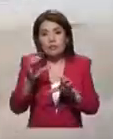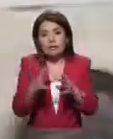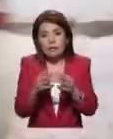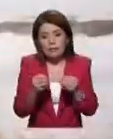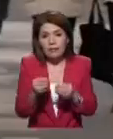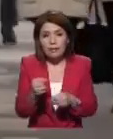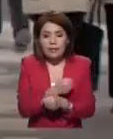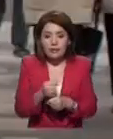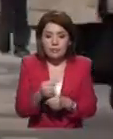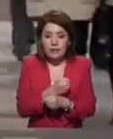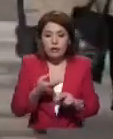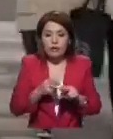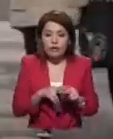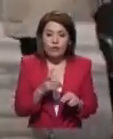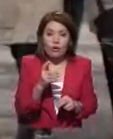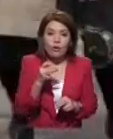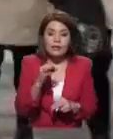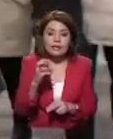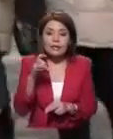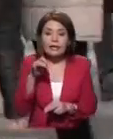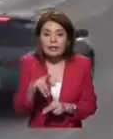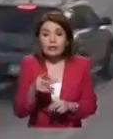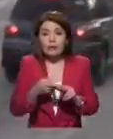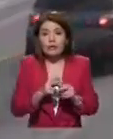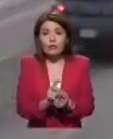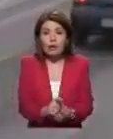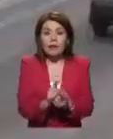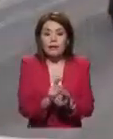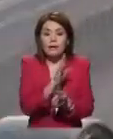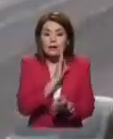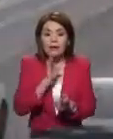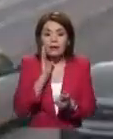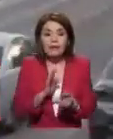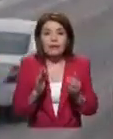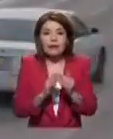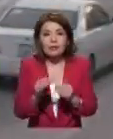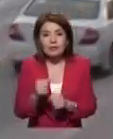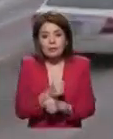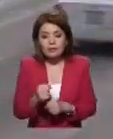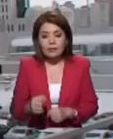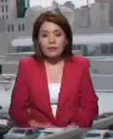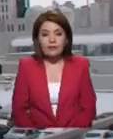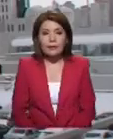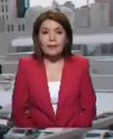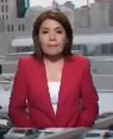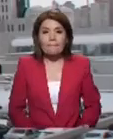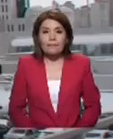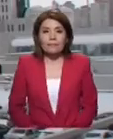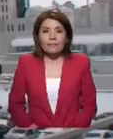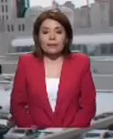семейно-бытового насилия и буллинга. А Салтанат Нукенова стала символом борьбы женщин против домашней тирании. Дильназа Секенова, Астана Таймс.